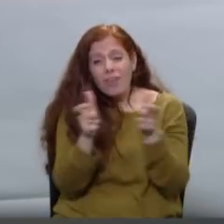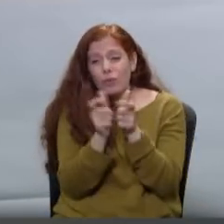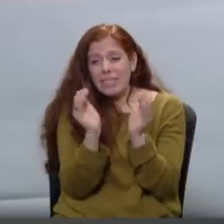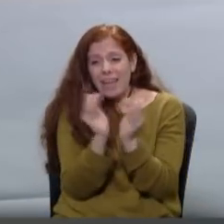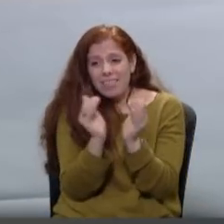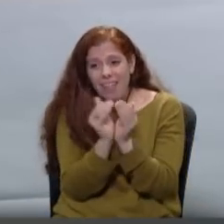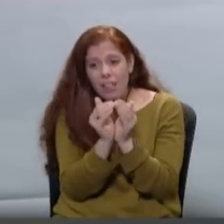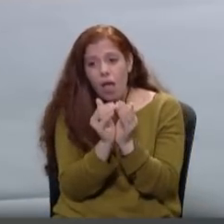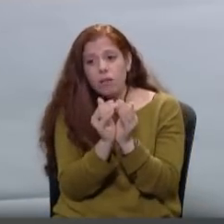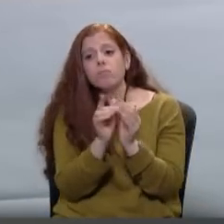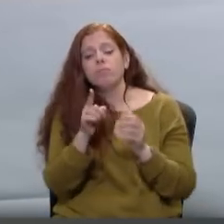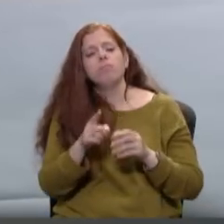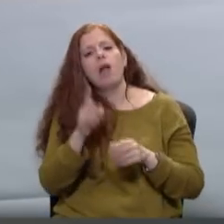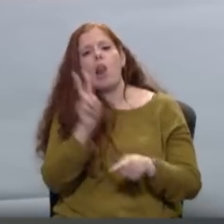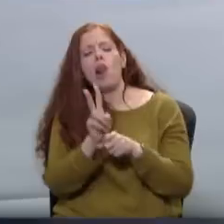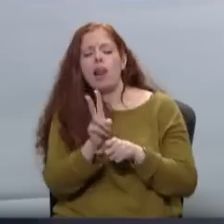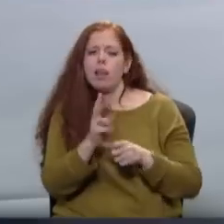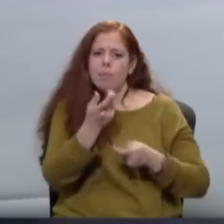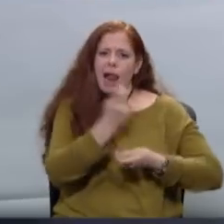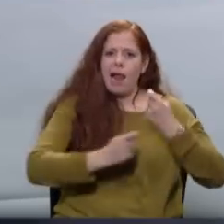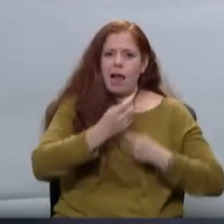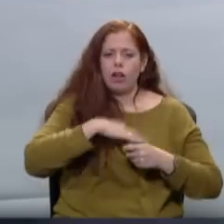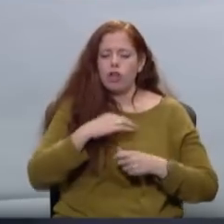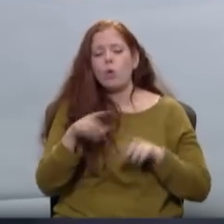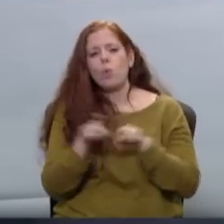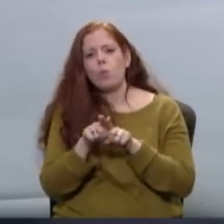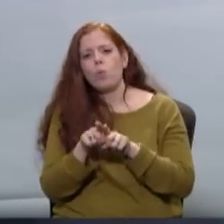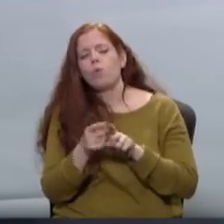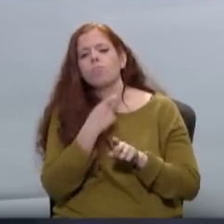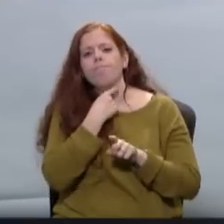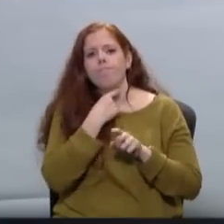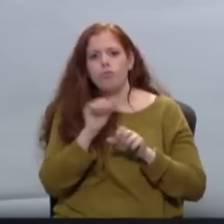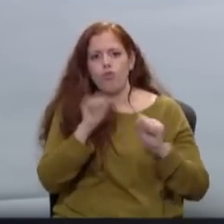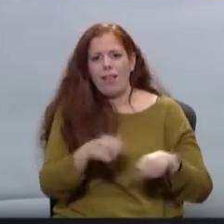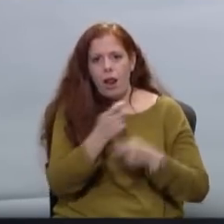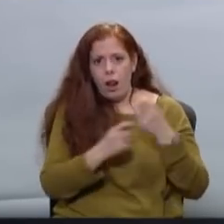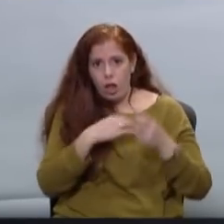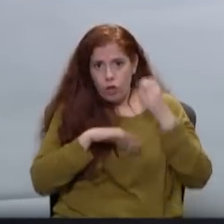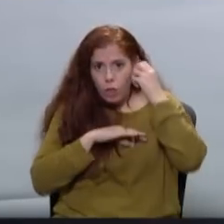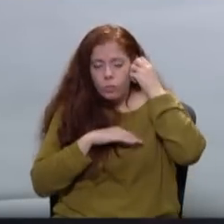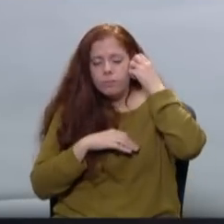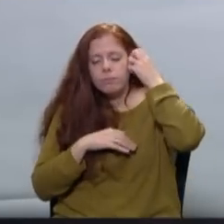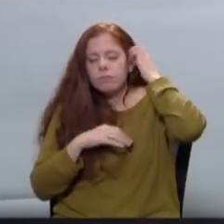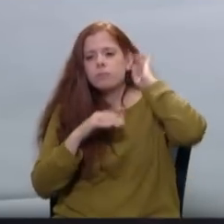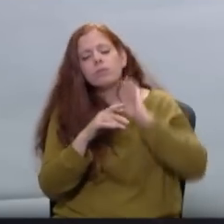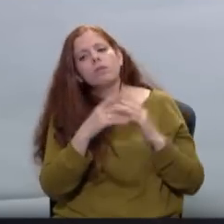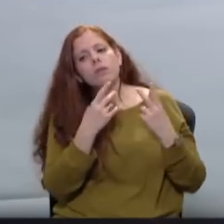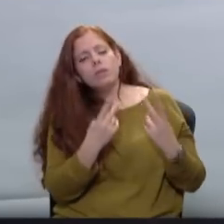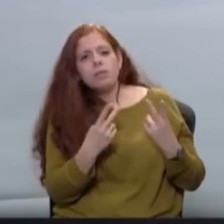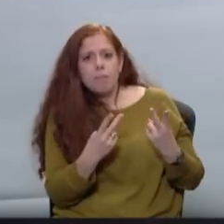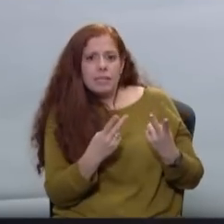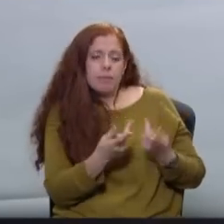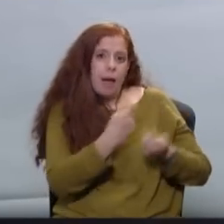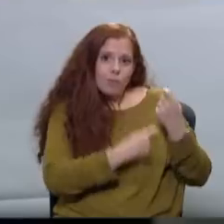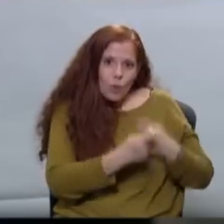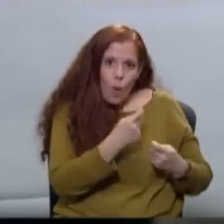held hostage by a small group? זה משתק גם נוסעים וגם סחורות. זאת בעצם הפגיעה גם בקנדה. זה בדיוק העניין.